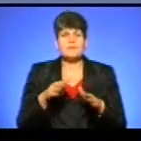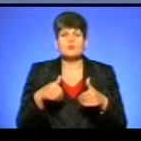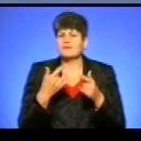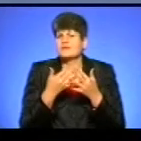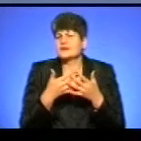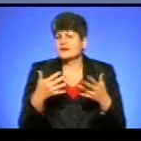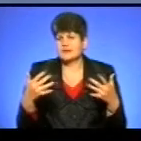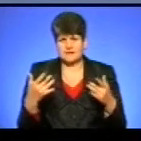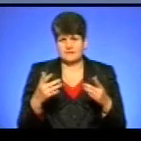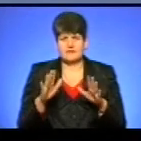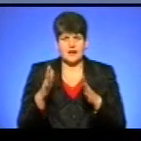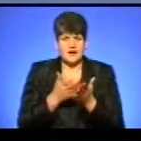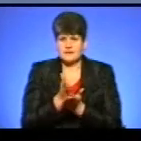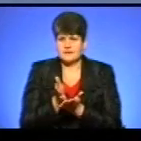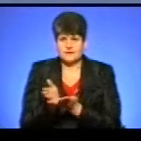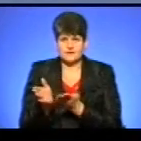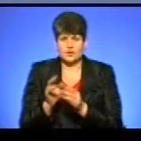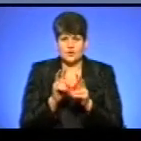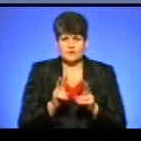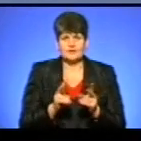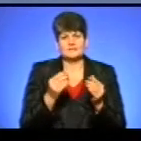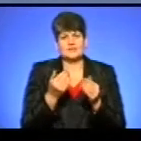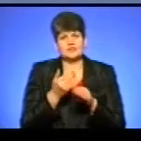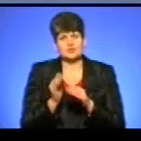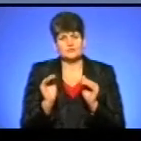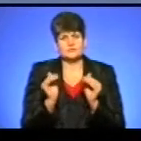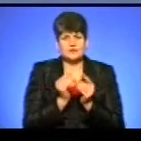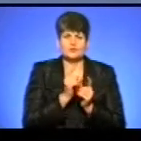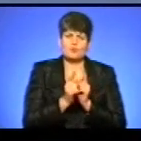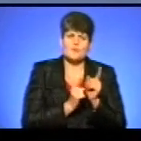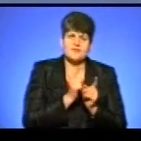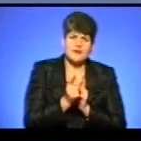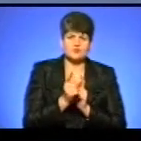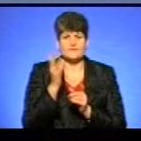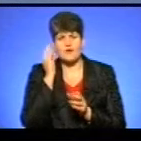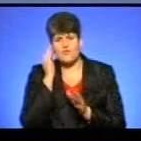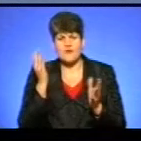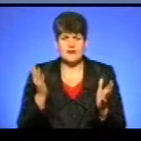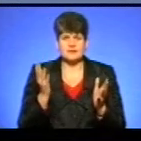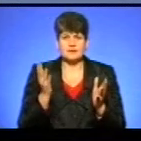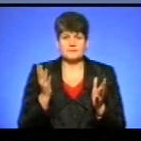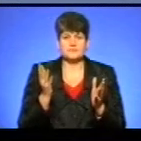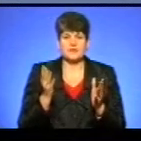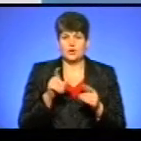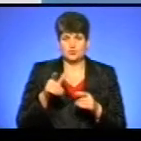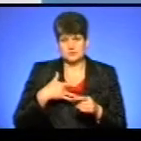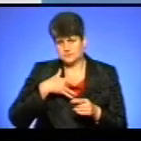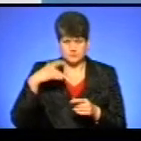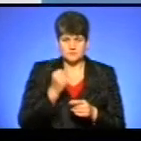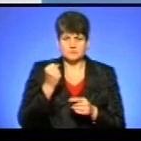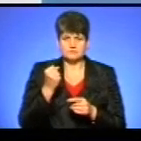подій. Частково зменшити, якісь поміняти, якісь щось врахувати. Вимога була категорично